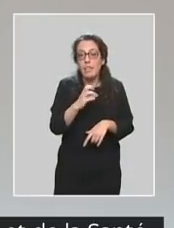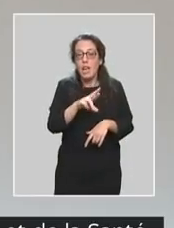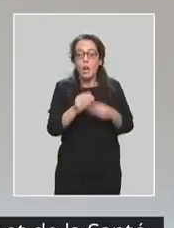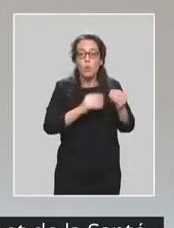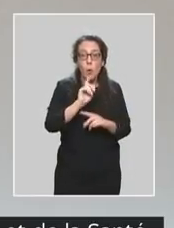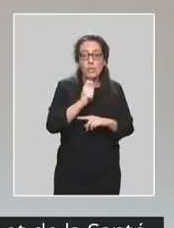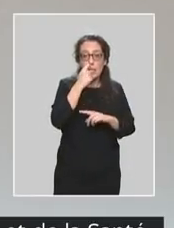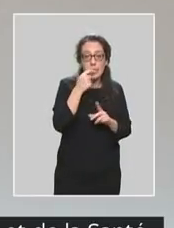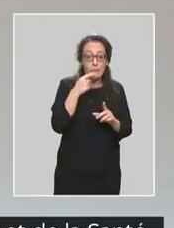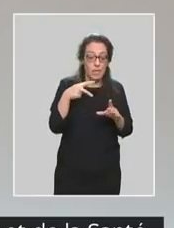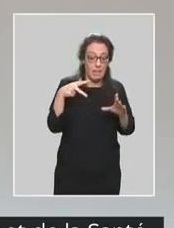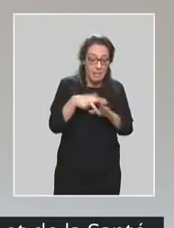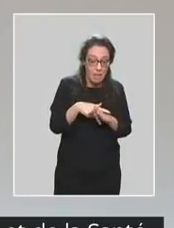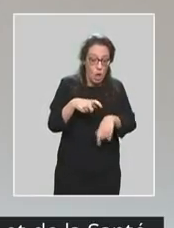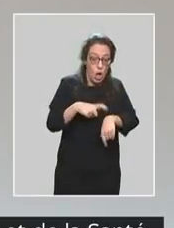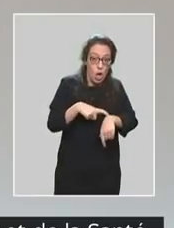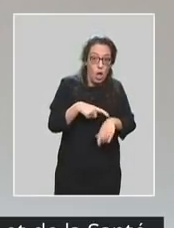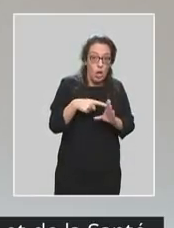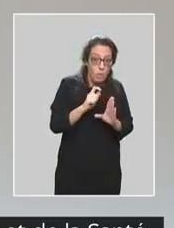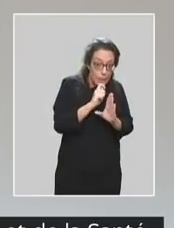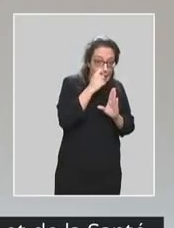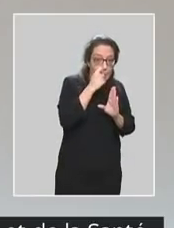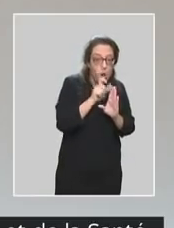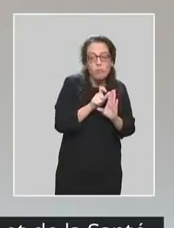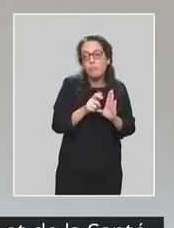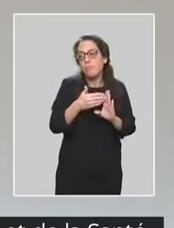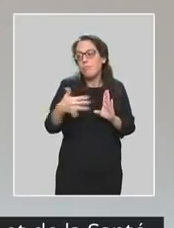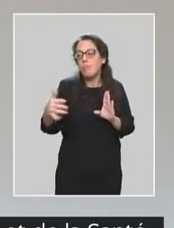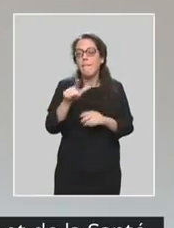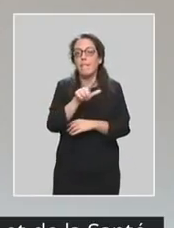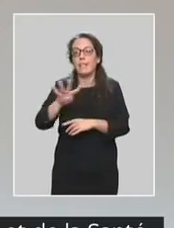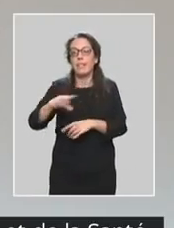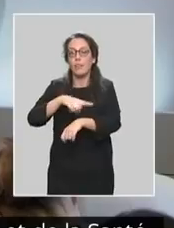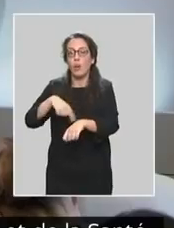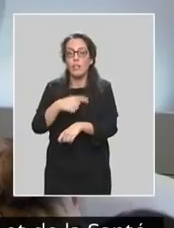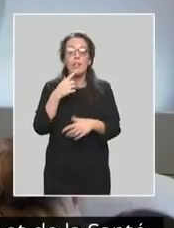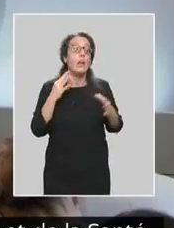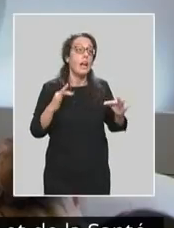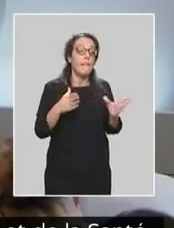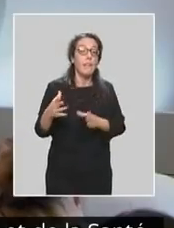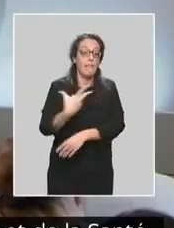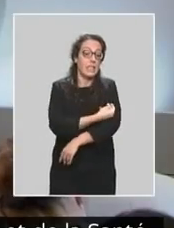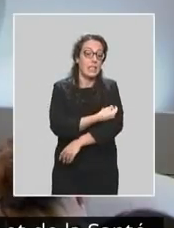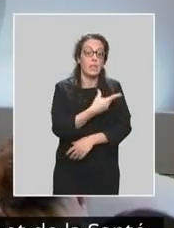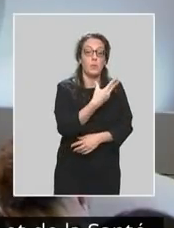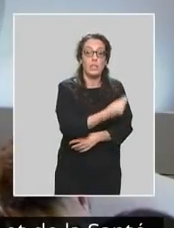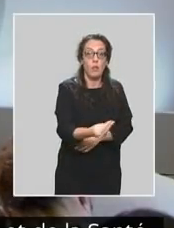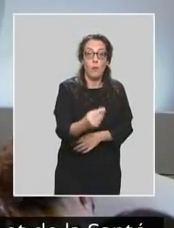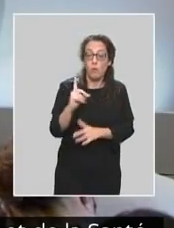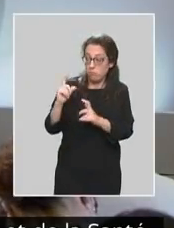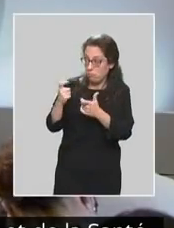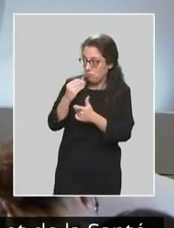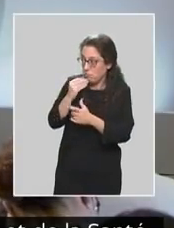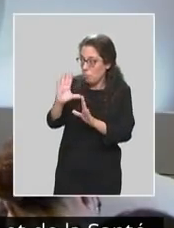vaccination des enfants, on n'en est pas encore vraiment à organiser une campagne scolaire. Enfin, je dis ça en présence de mon collègue Jean-Michel